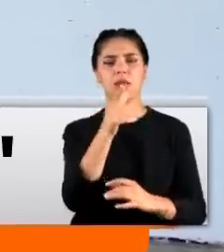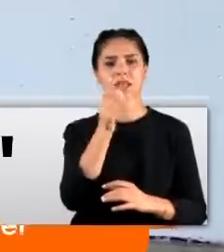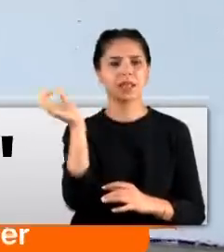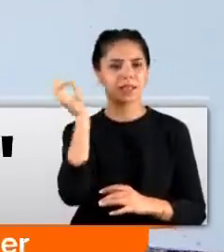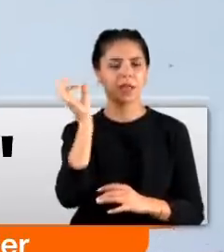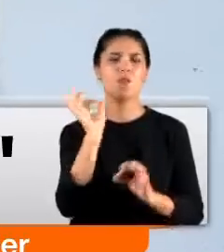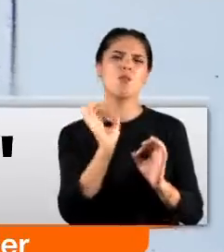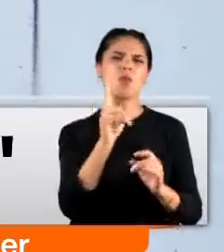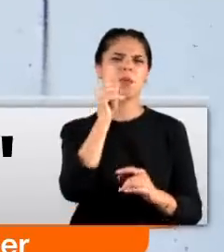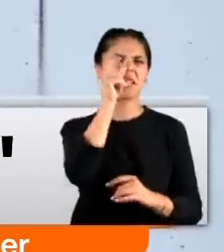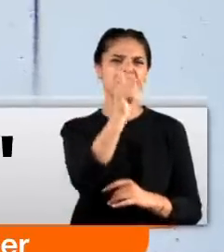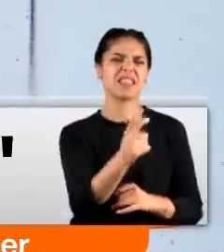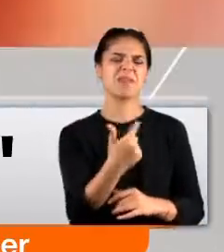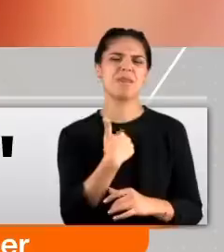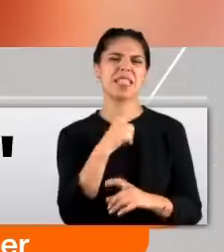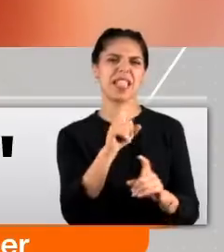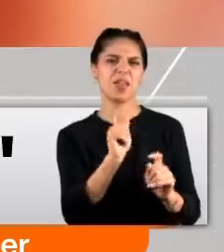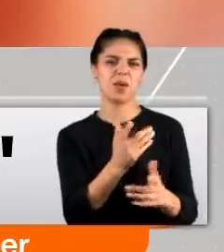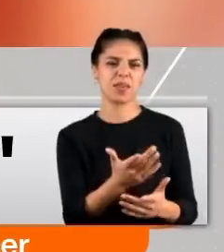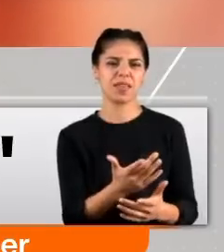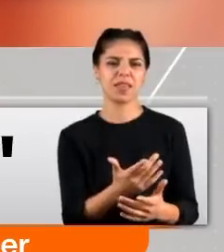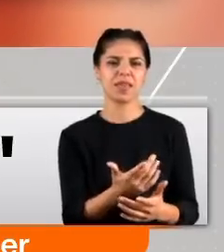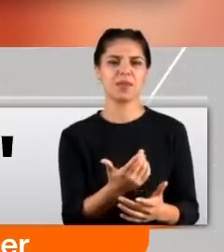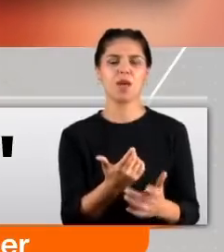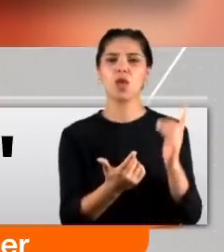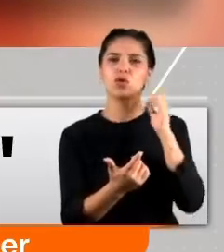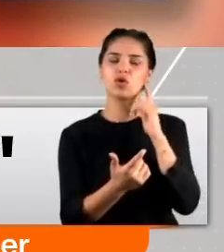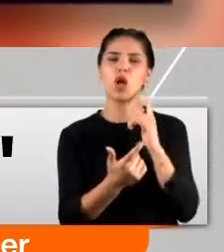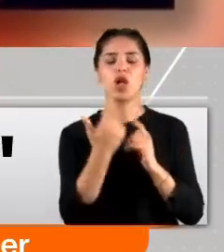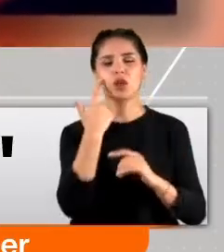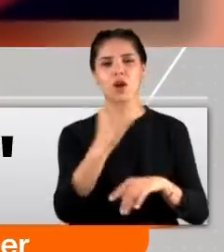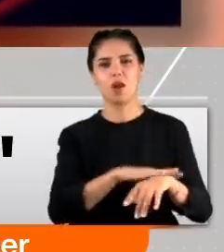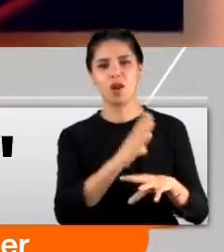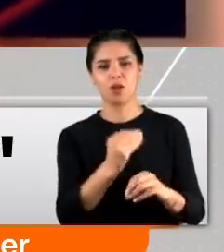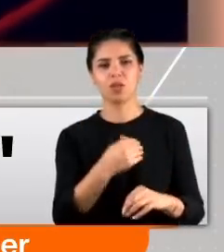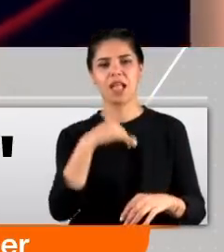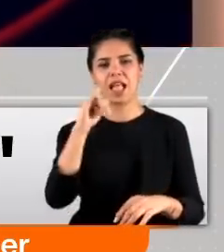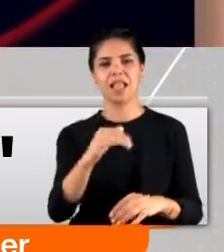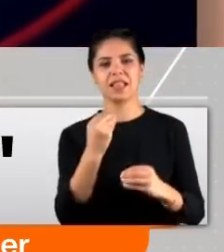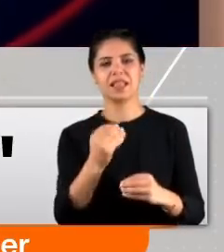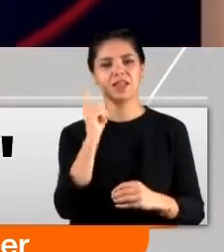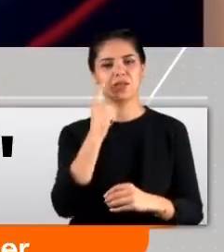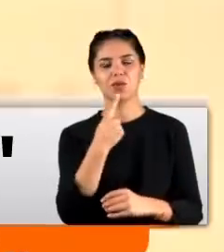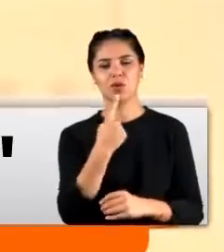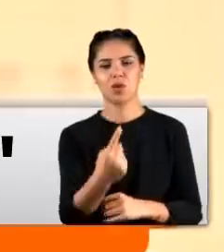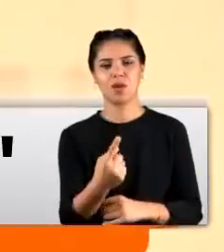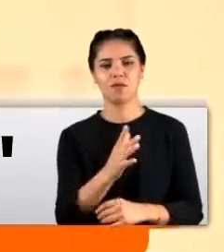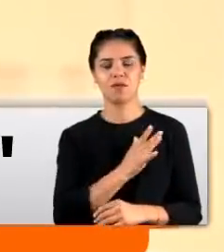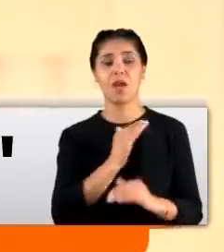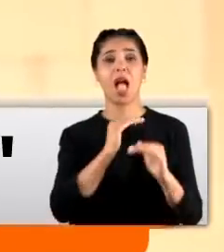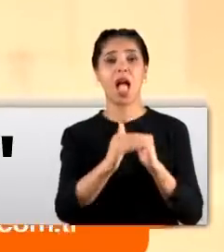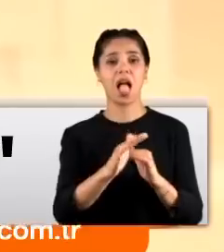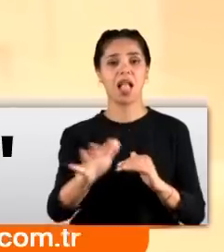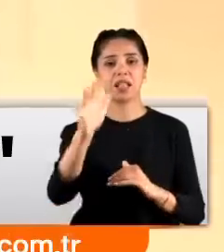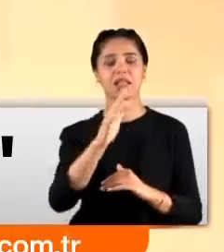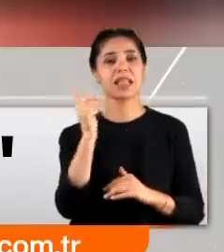düşünüyorum, hani muhtemelen biri arkamdan konuşuyor. Sol kulak çınladığında da hakkımızda iyi düşüncelerini söylediklerini söylerler. Halk arasında